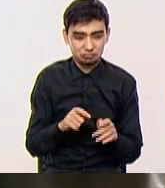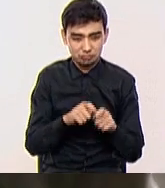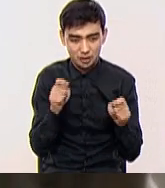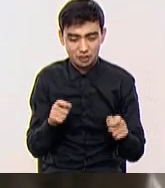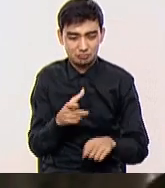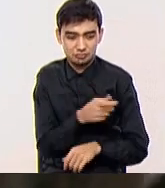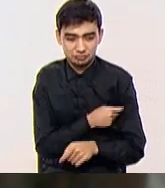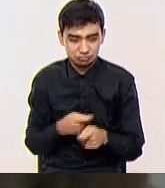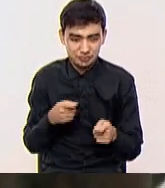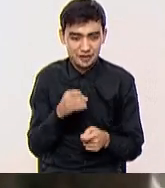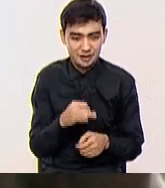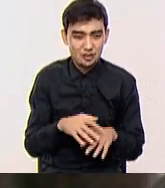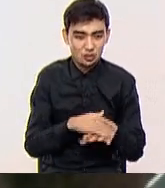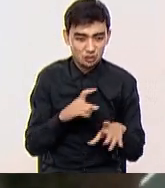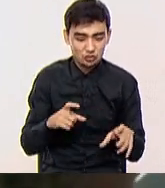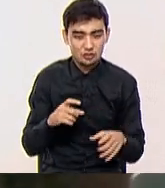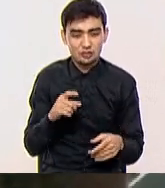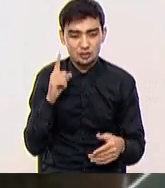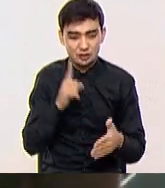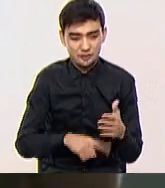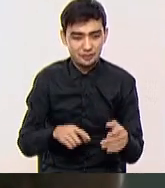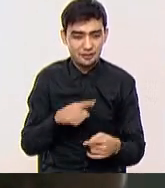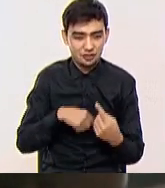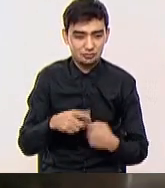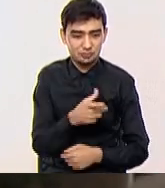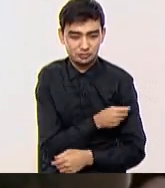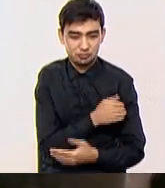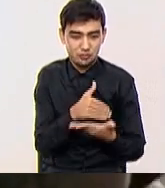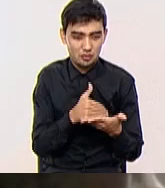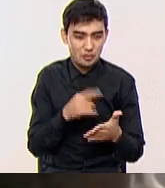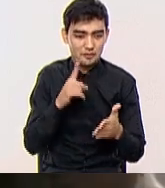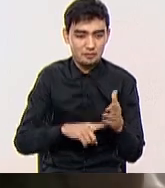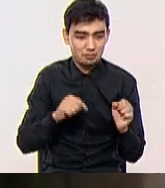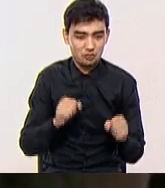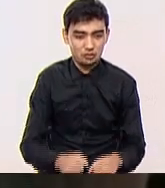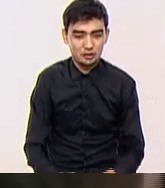деле поставок вакцины. Теперь граждане могут снова доверять нашей прививочной программе.